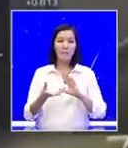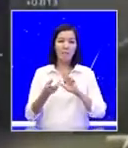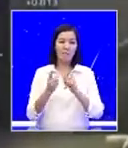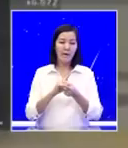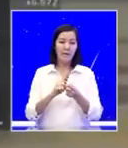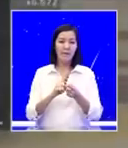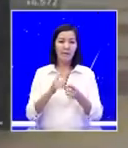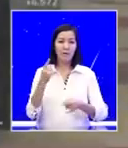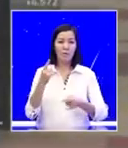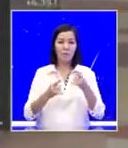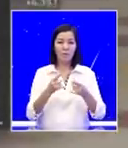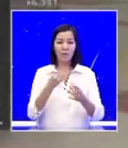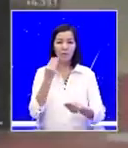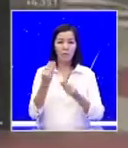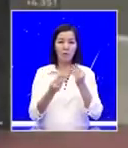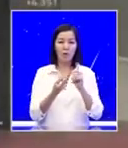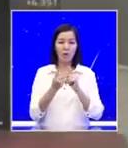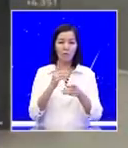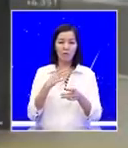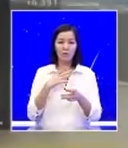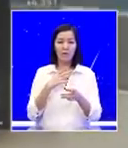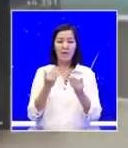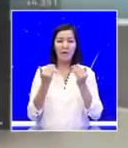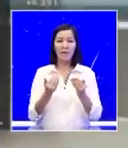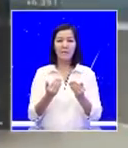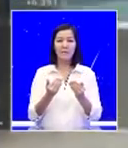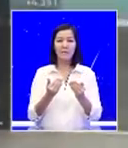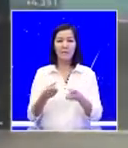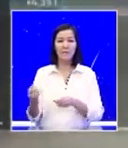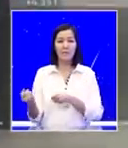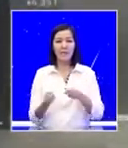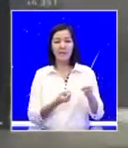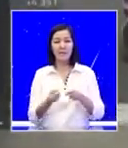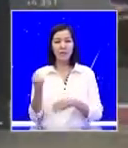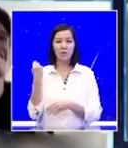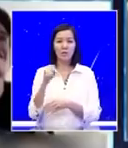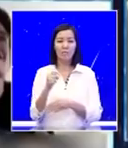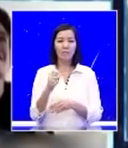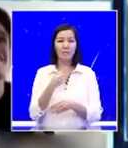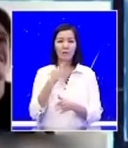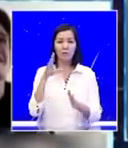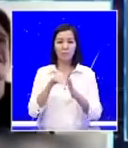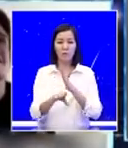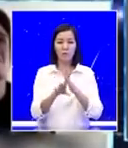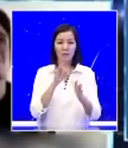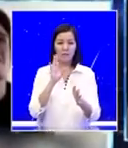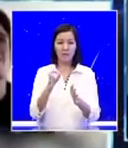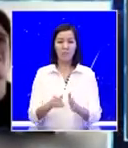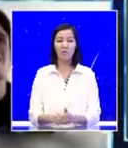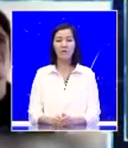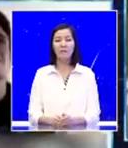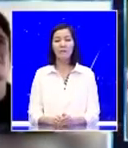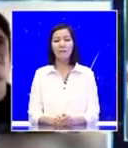ақш ашық біріншілігі де онлайн жүйеге көшті. Әзірге теннис жанкүйерлері жеңімпазды дауыс беру арқылы анықтайды. Жарқын